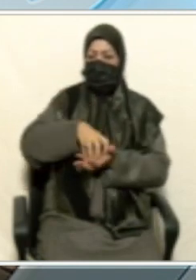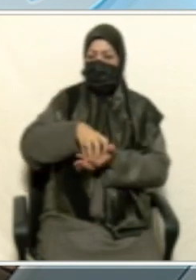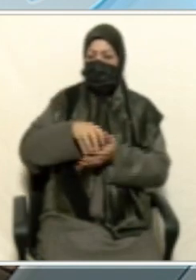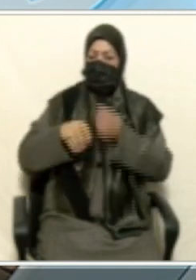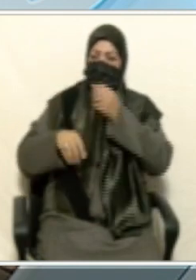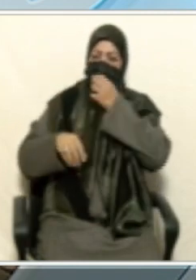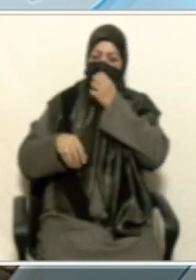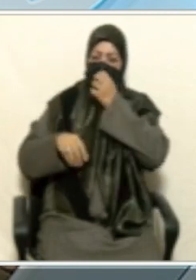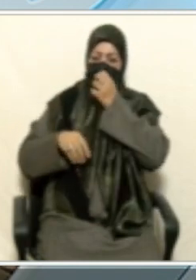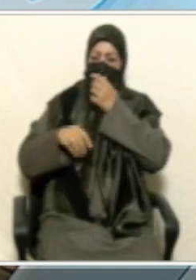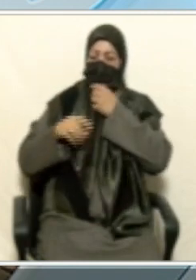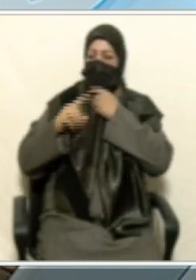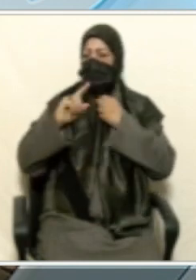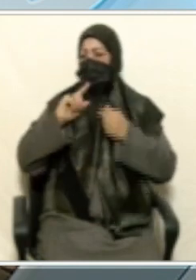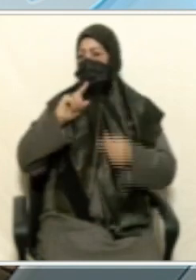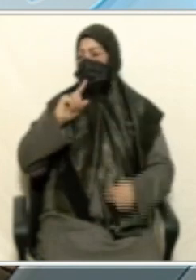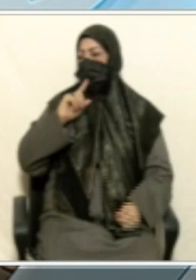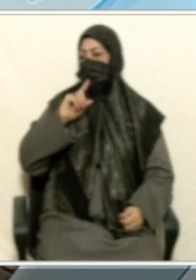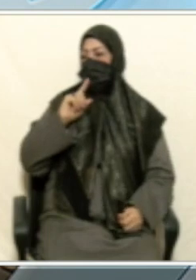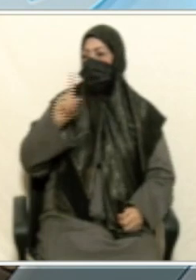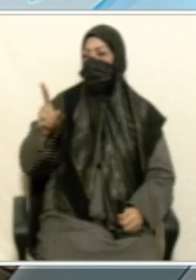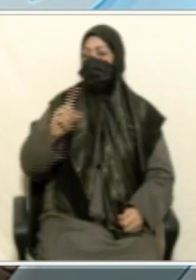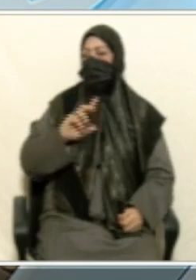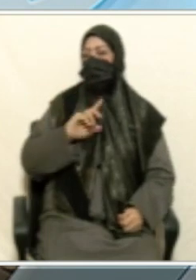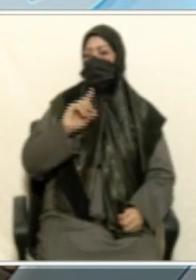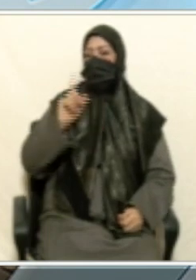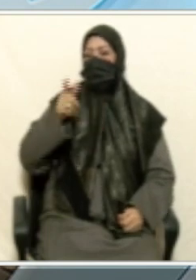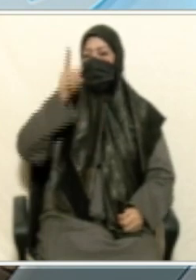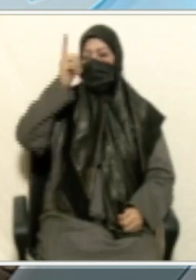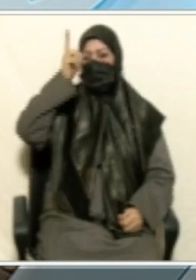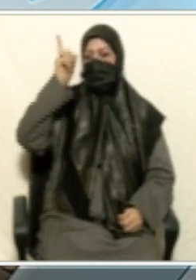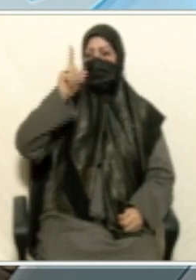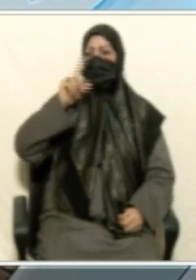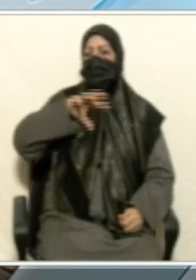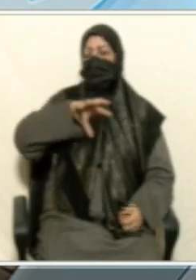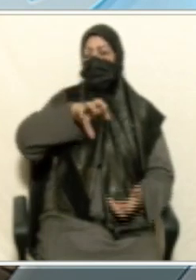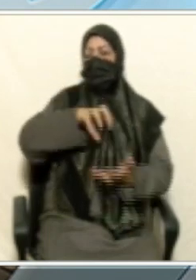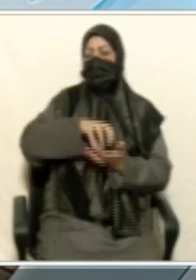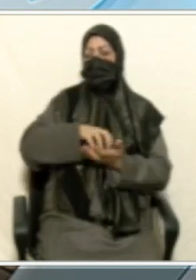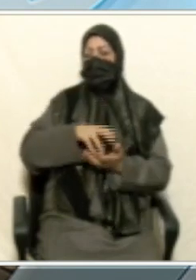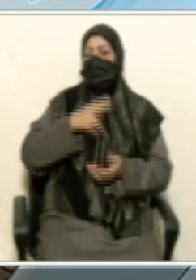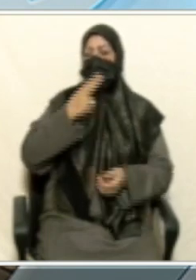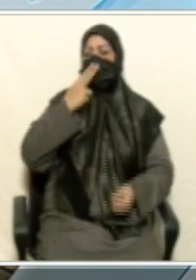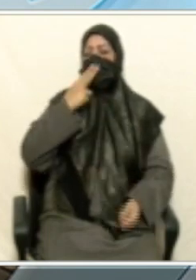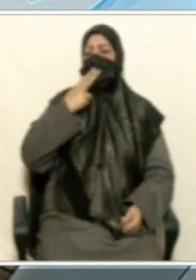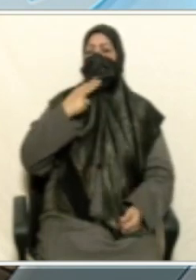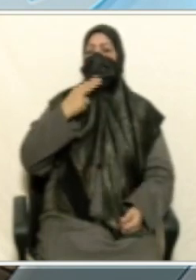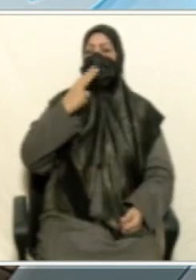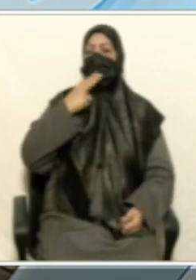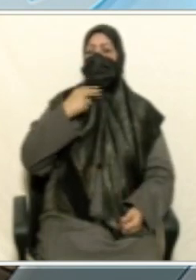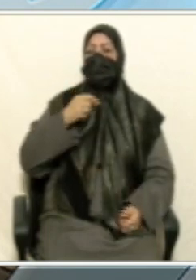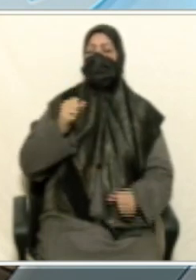إني لأعلم حرمتك ولا أعلم عظمتك عند الله سبحانه وتعالى،